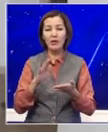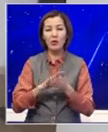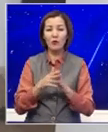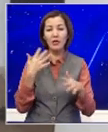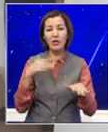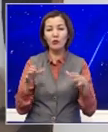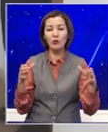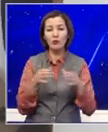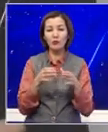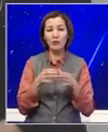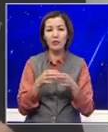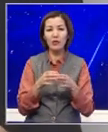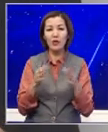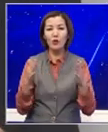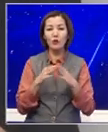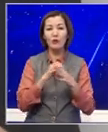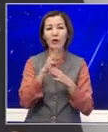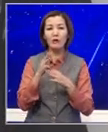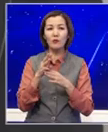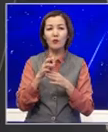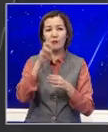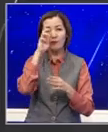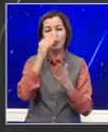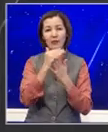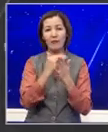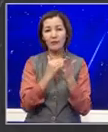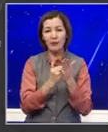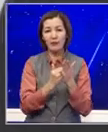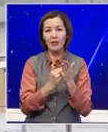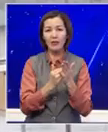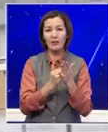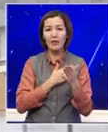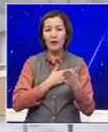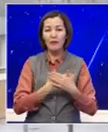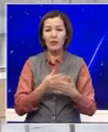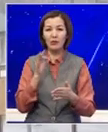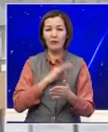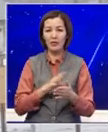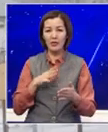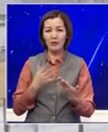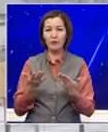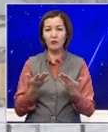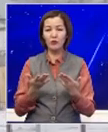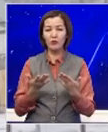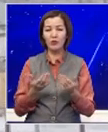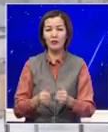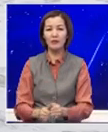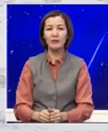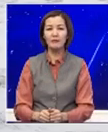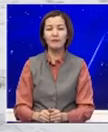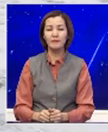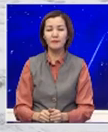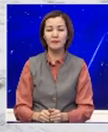әлжуаз отбастарын баспанамен қамту ісінде мемлекеттік бағдарламаларды барынша пайдаланып жатыр. Бұл көп